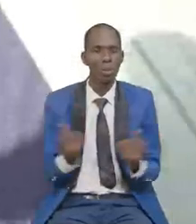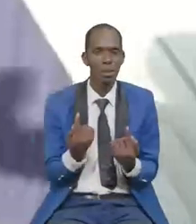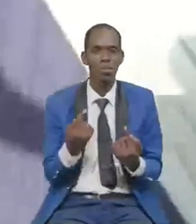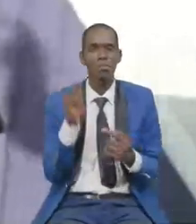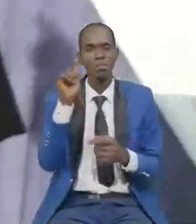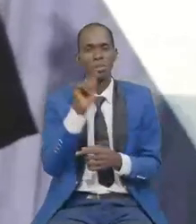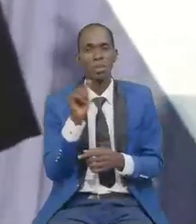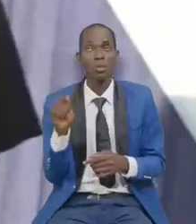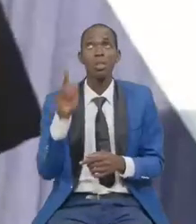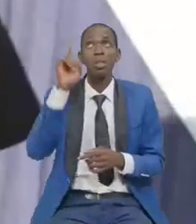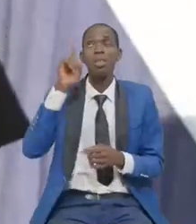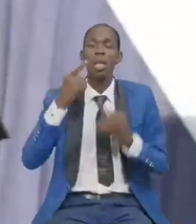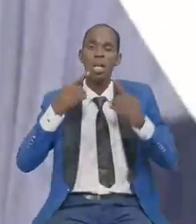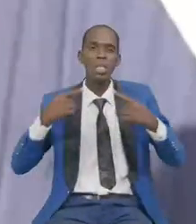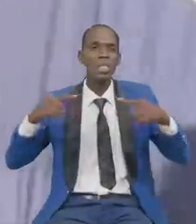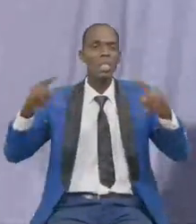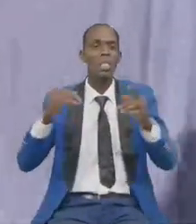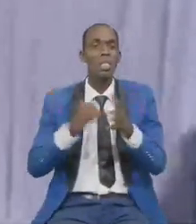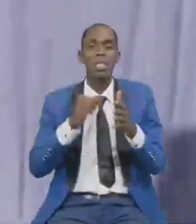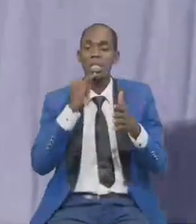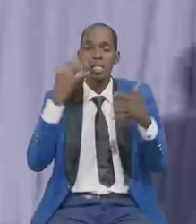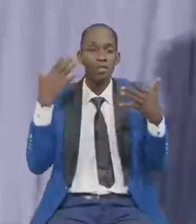Il a proclamé, tout est accompli.